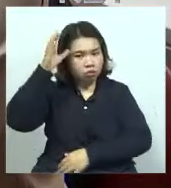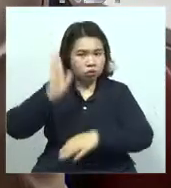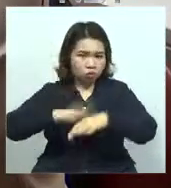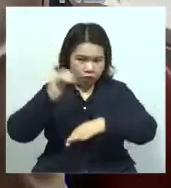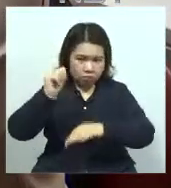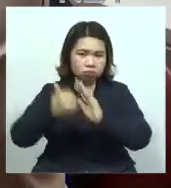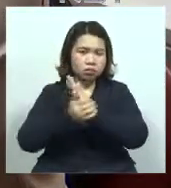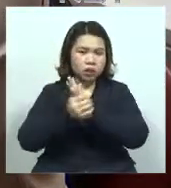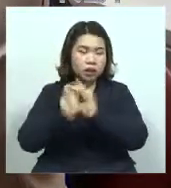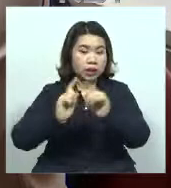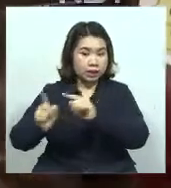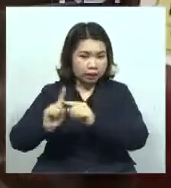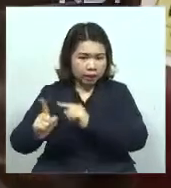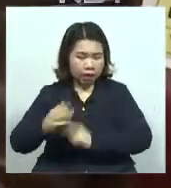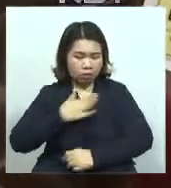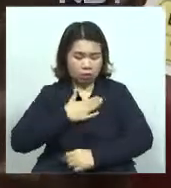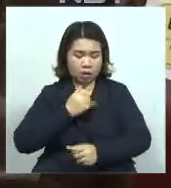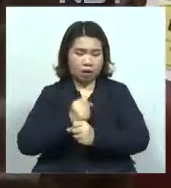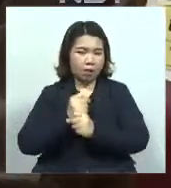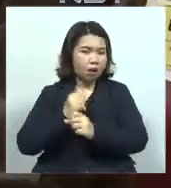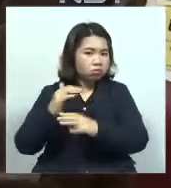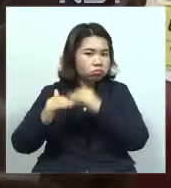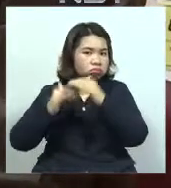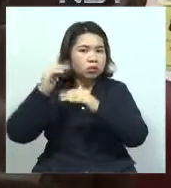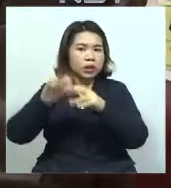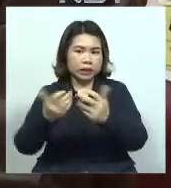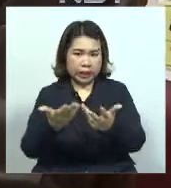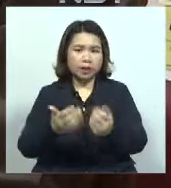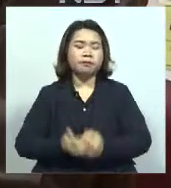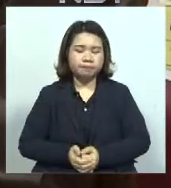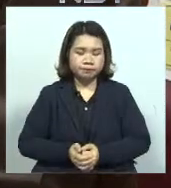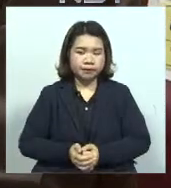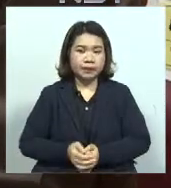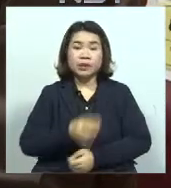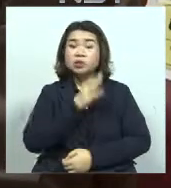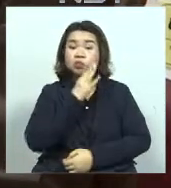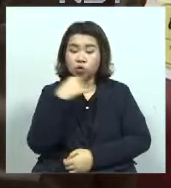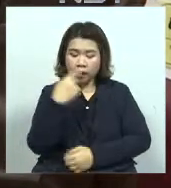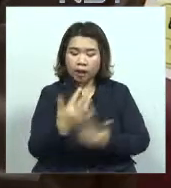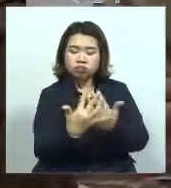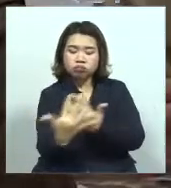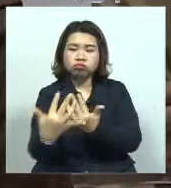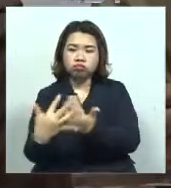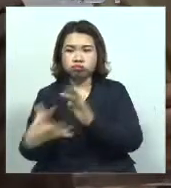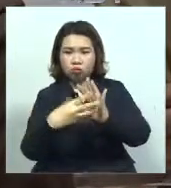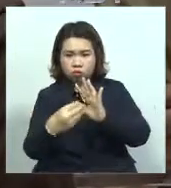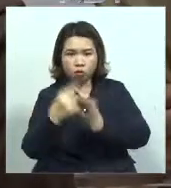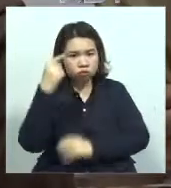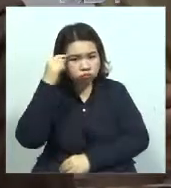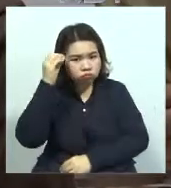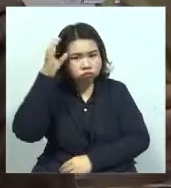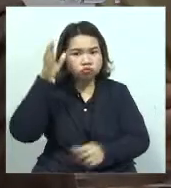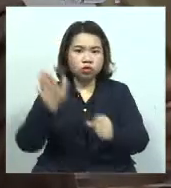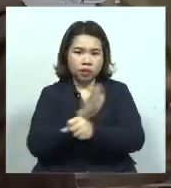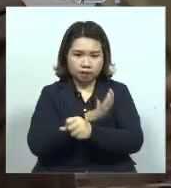ษะในการเติบโตในหน้าที่การงานพร้อมคาดหวังนะคะว่าผู้ที่เข้าร่วมอบรมจะได้รับความรู้อย่างเต็ม